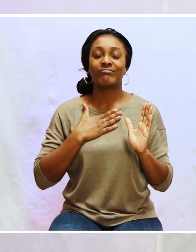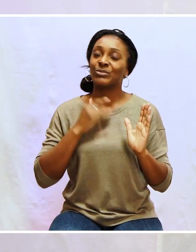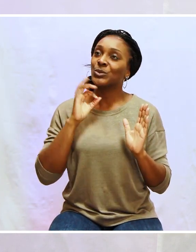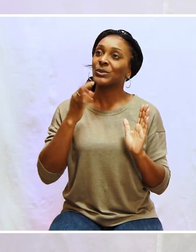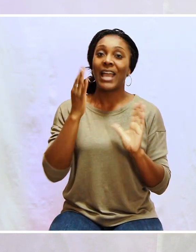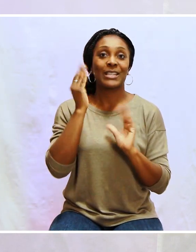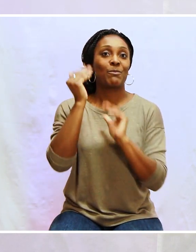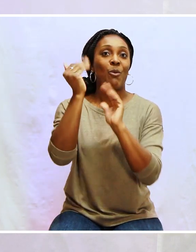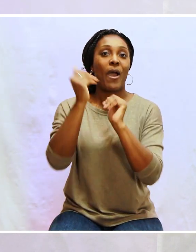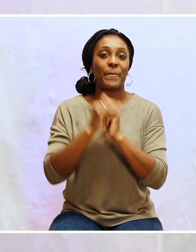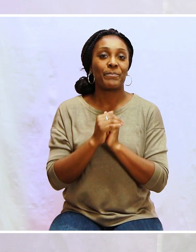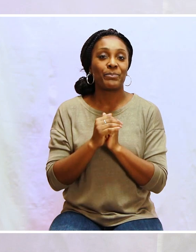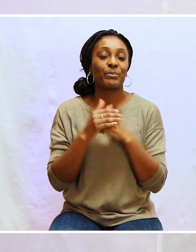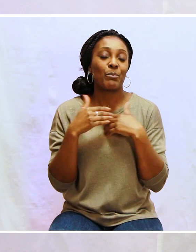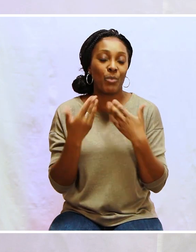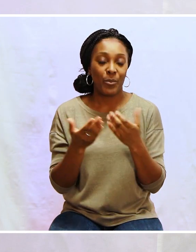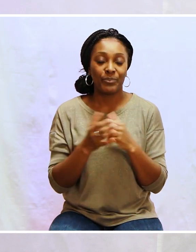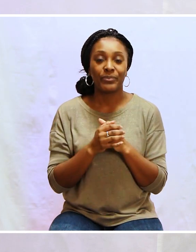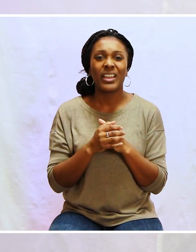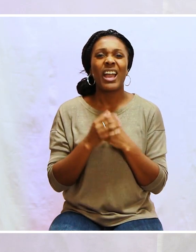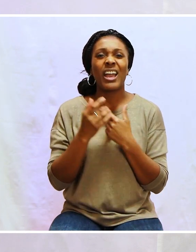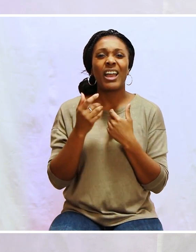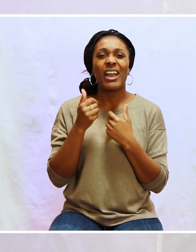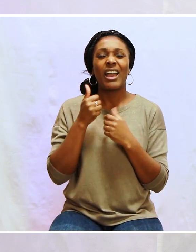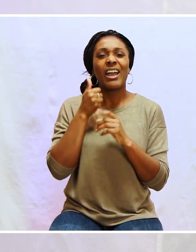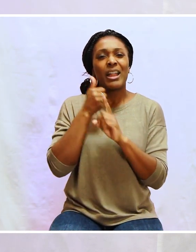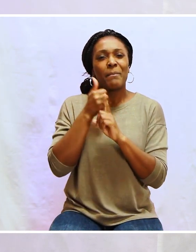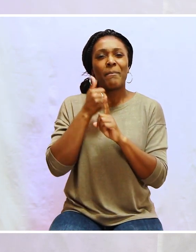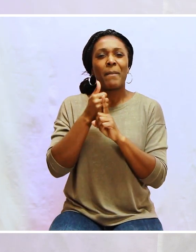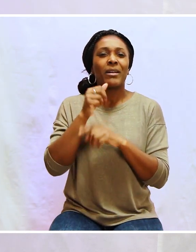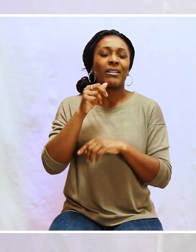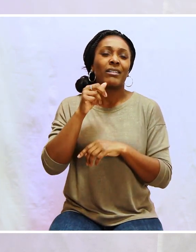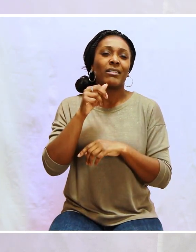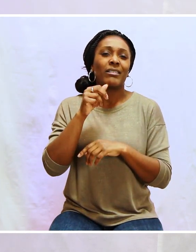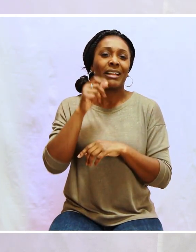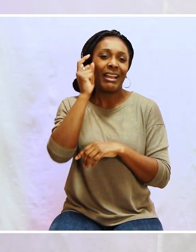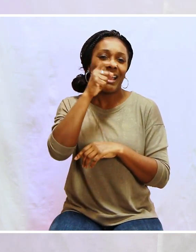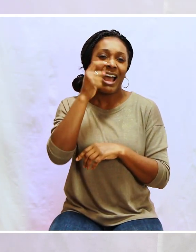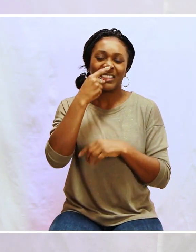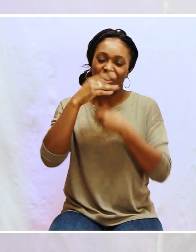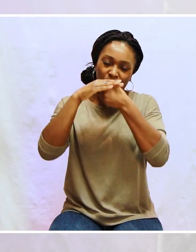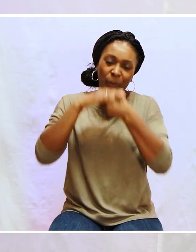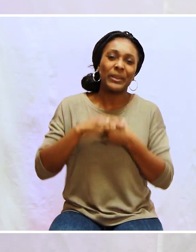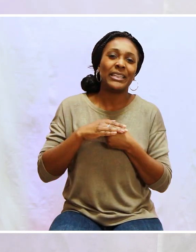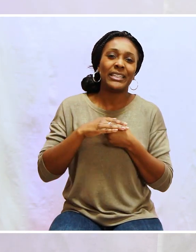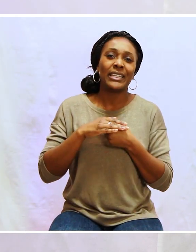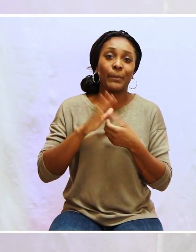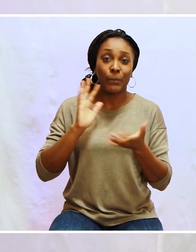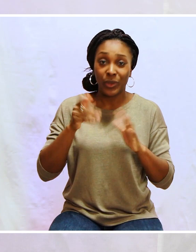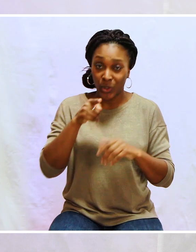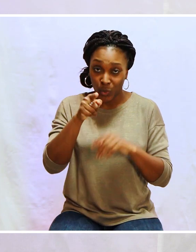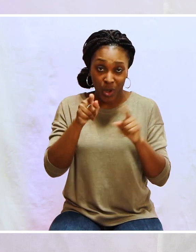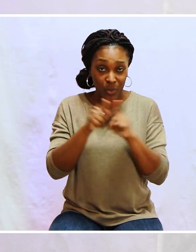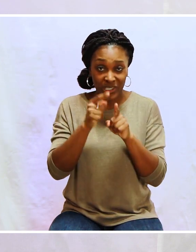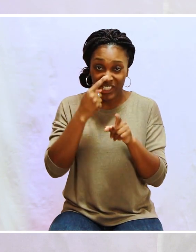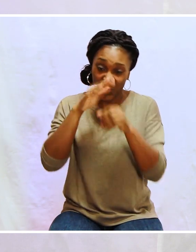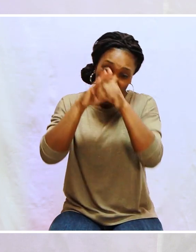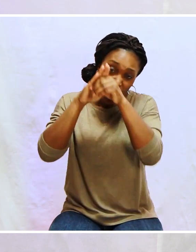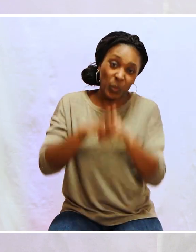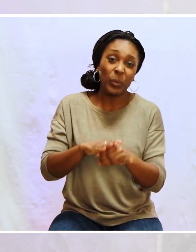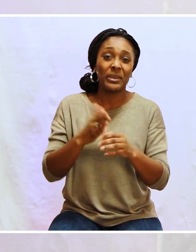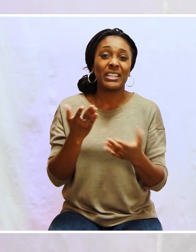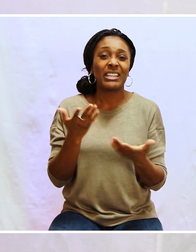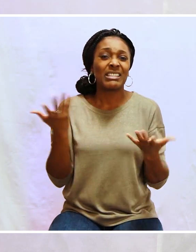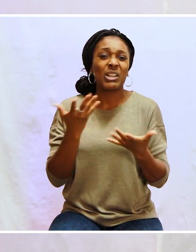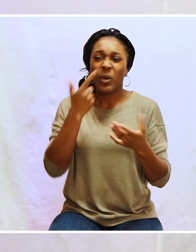Et elle a vécu ce sentiment d'humiliation. J'aimerais te dire, peut-être qu'aujourd'hui, toi, eh bien, tu te sens humilié quelque part. C'est quoi ce